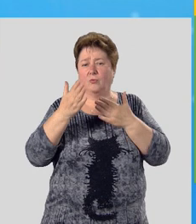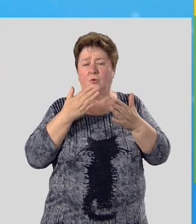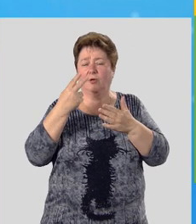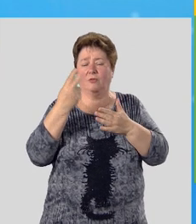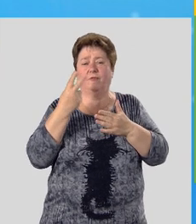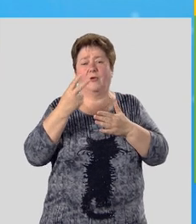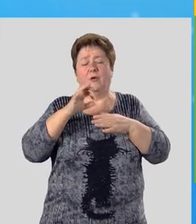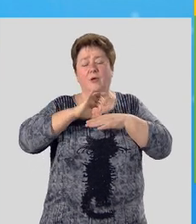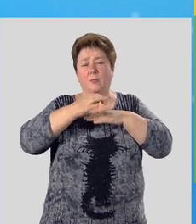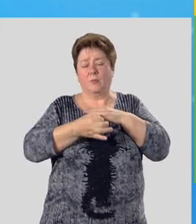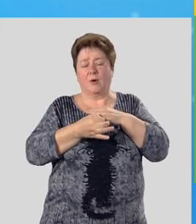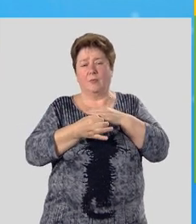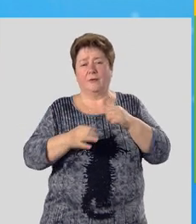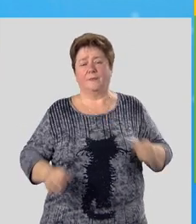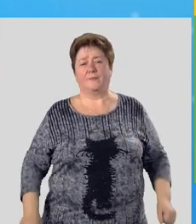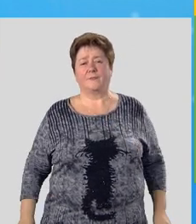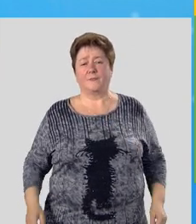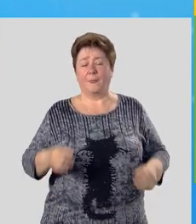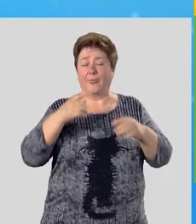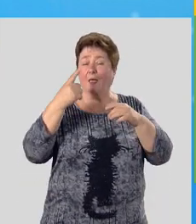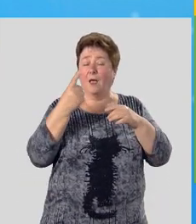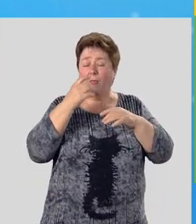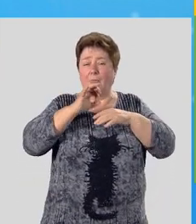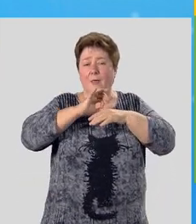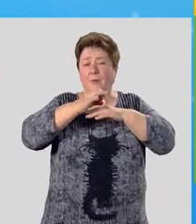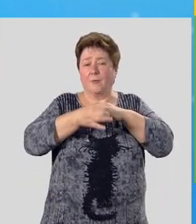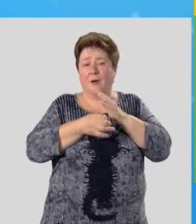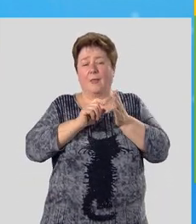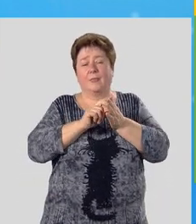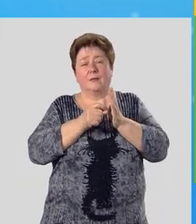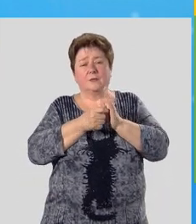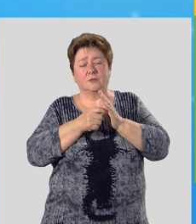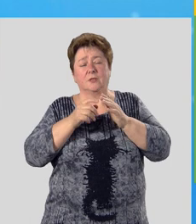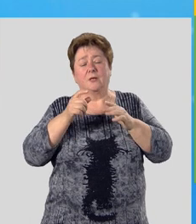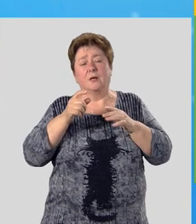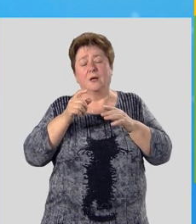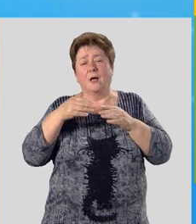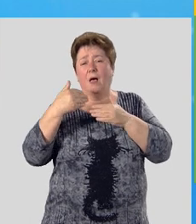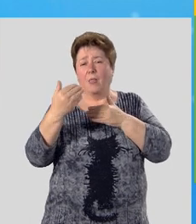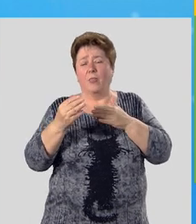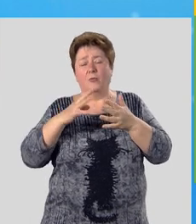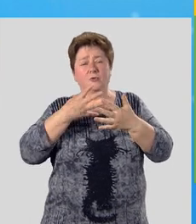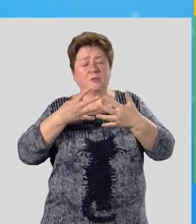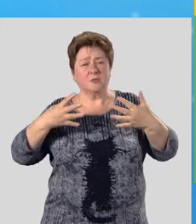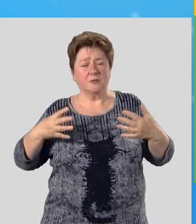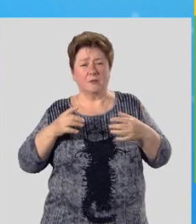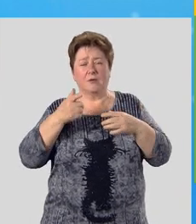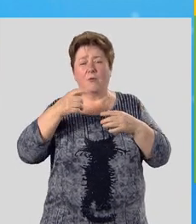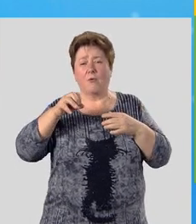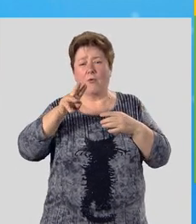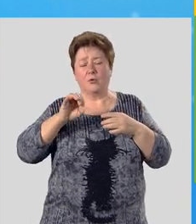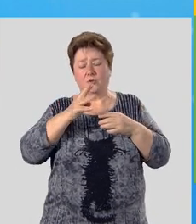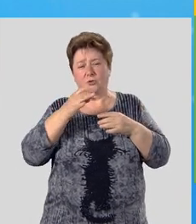две мембраны. К одномембранным органоидам относят эндоплазматическую сеть, аппарат